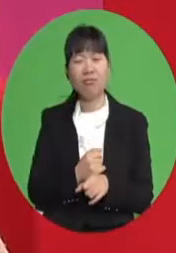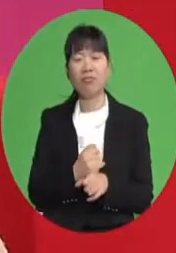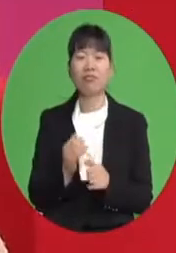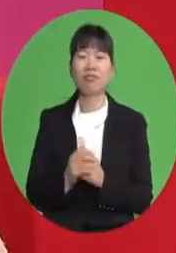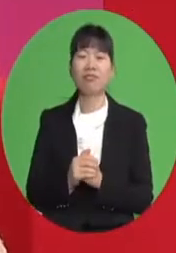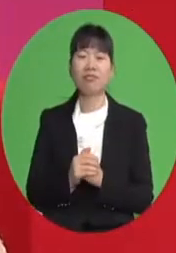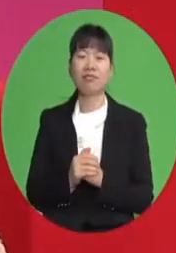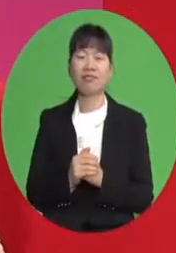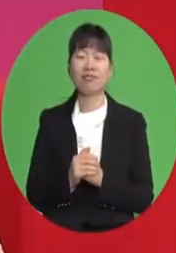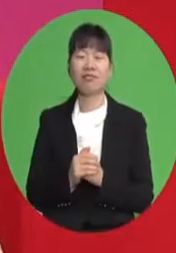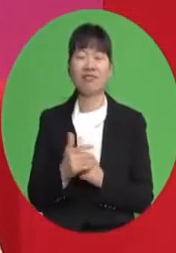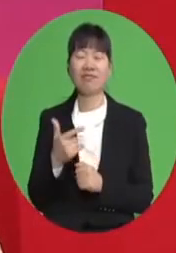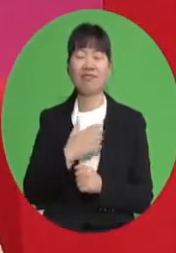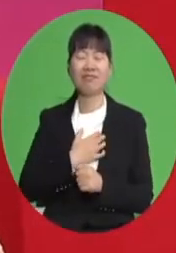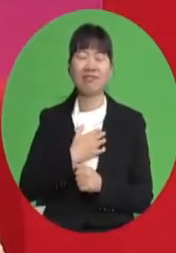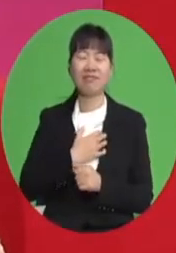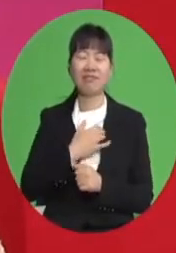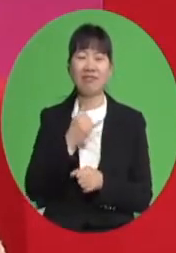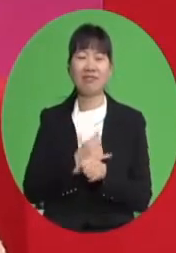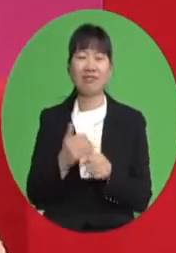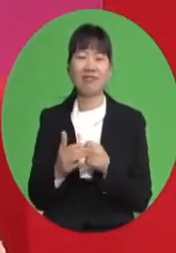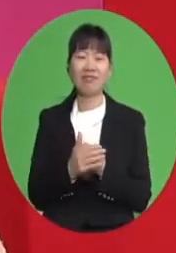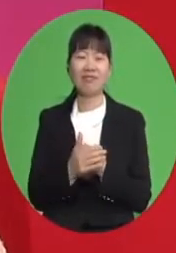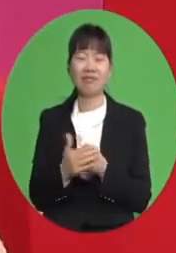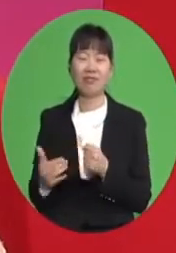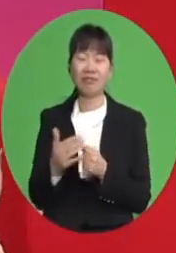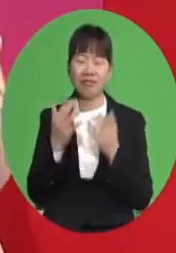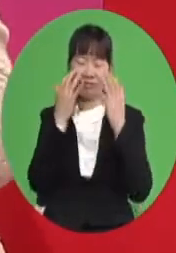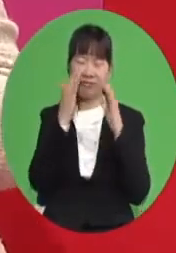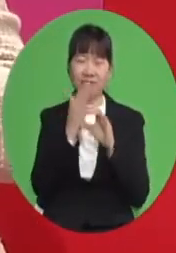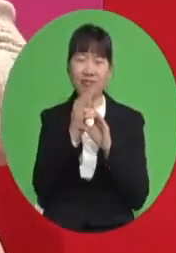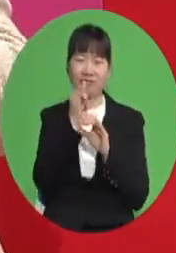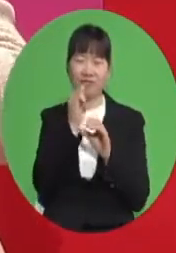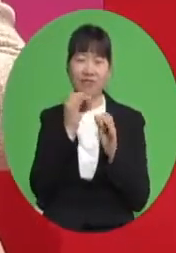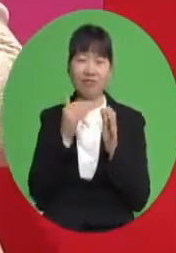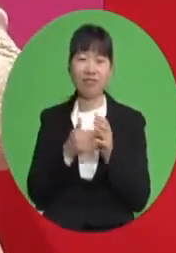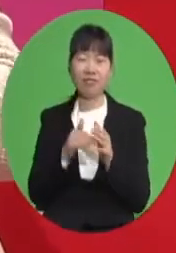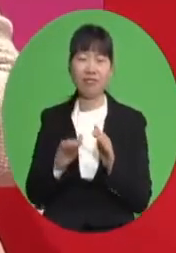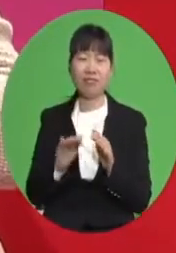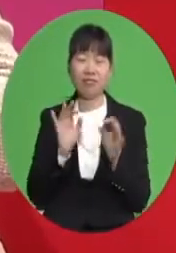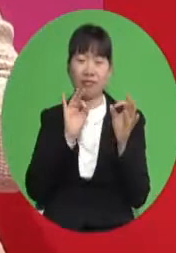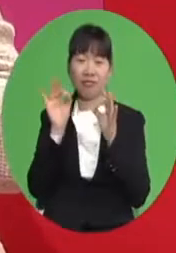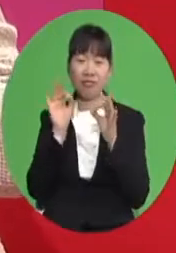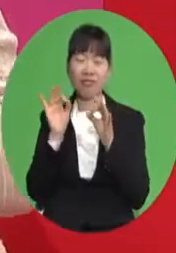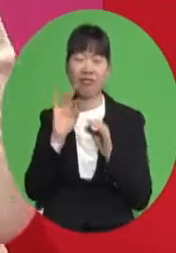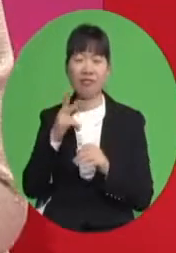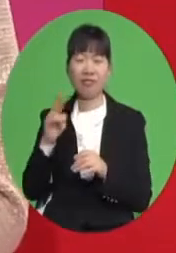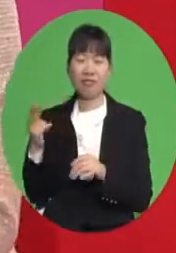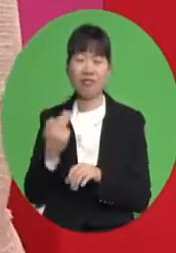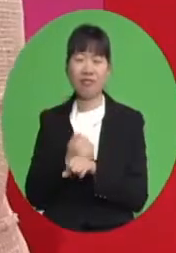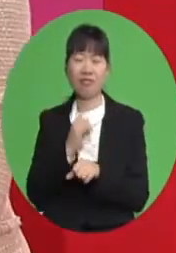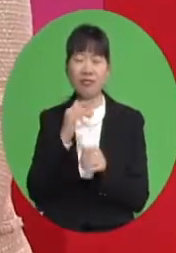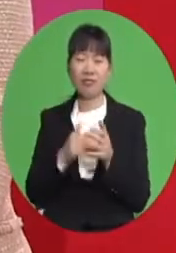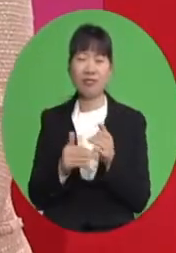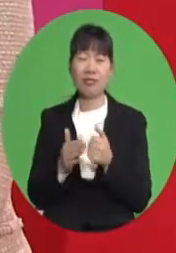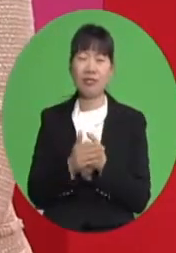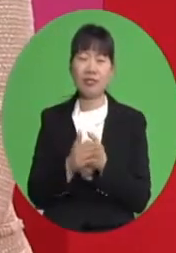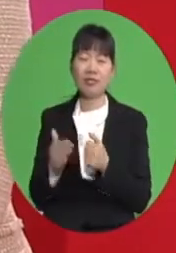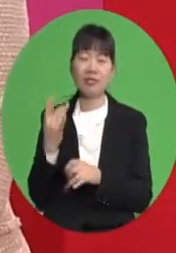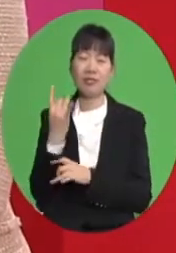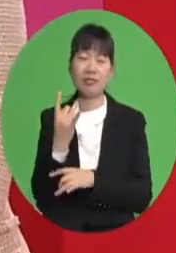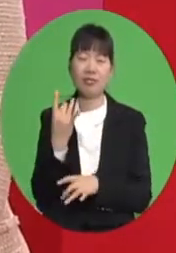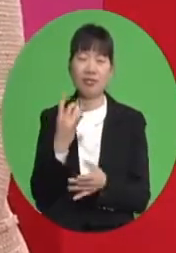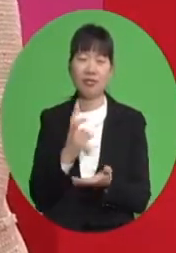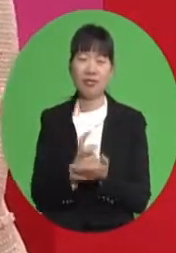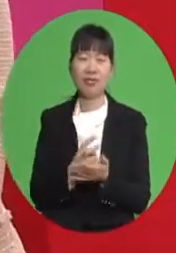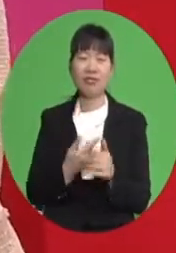이렇게 너무 염려하셔서 우리 사서 너무 고생을 하시는데요. 약간 좀 오차는 있어요. 아이들마다. 근데 그래도 기본적인